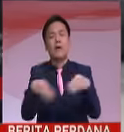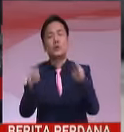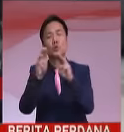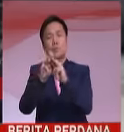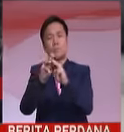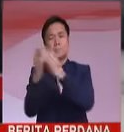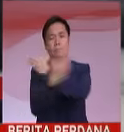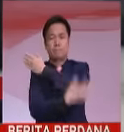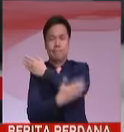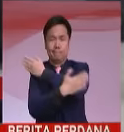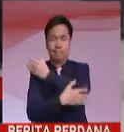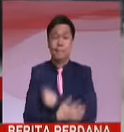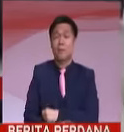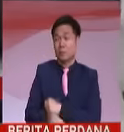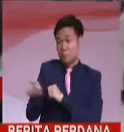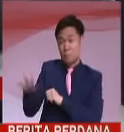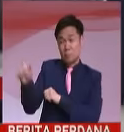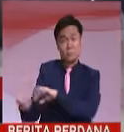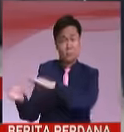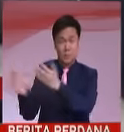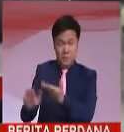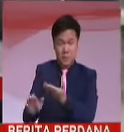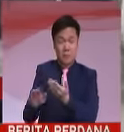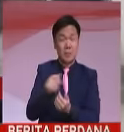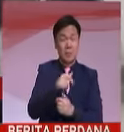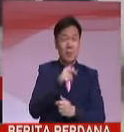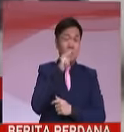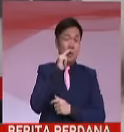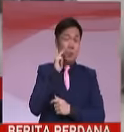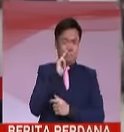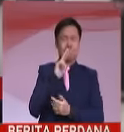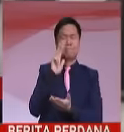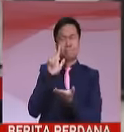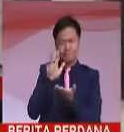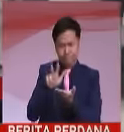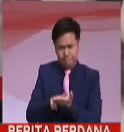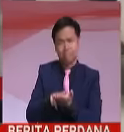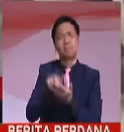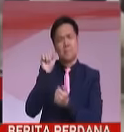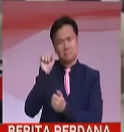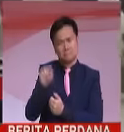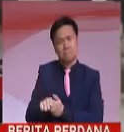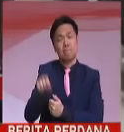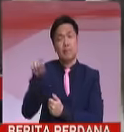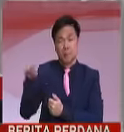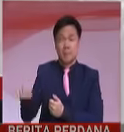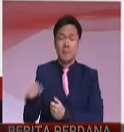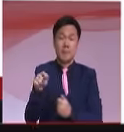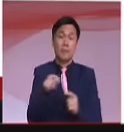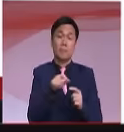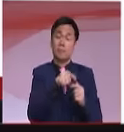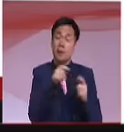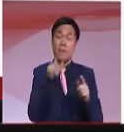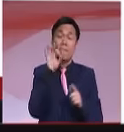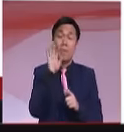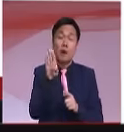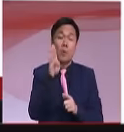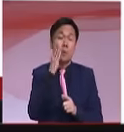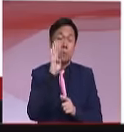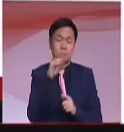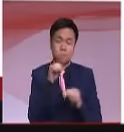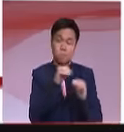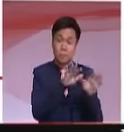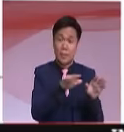pemergian Oka irhamah disahkan ratus winage petang tadi menerusi catatan di laman Facebook beliau tunnel